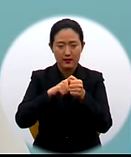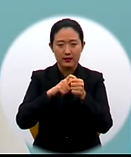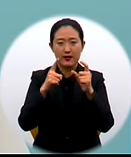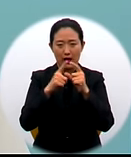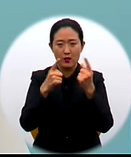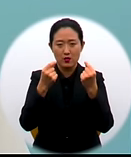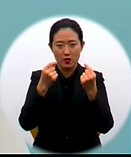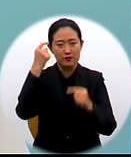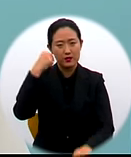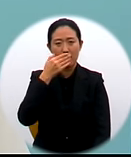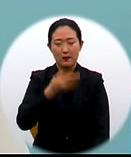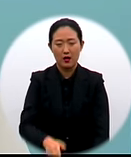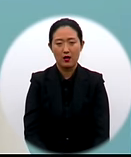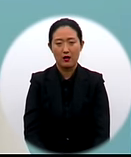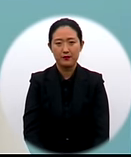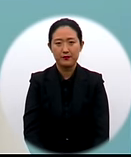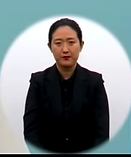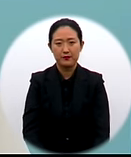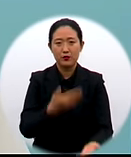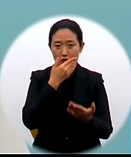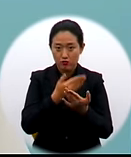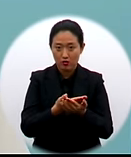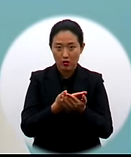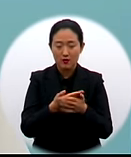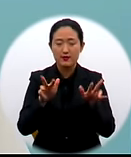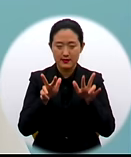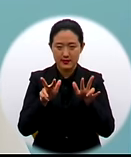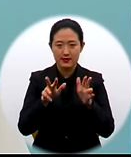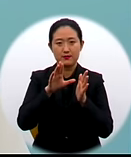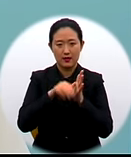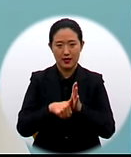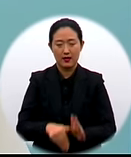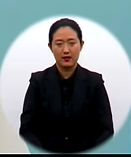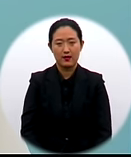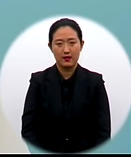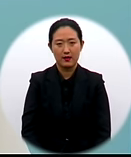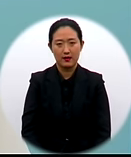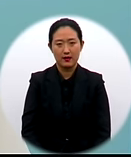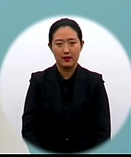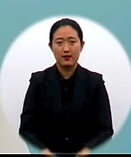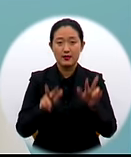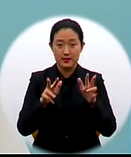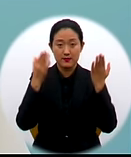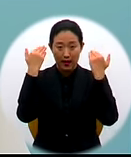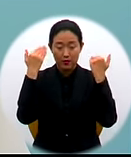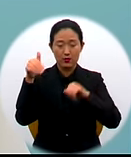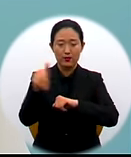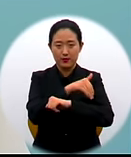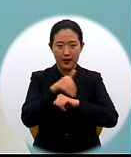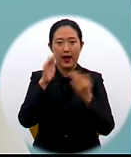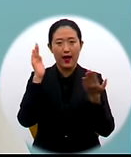수 있습니다. 중요한 건 그것이 와 있다는 거죠. 어떻게 보면 지금 학교를 다니고 있는 아이들 그리고